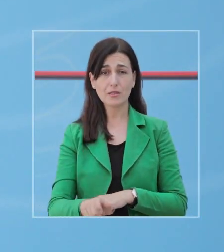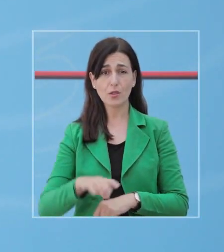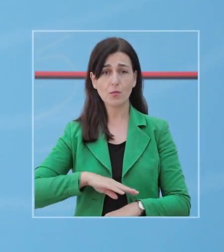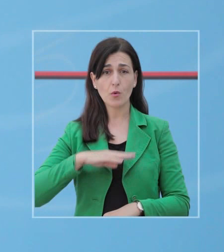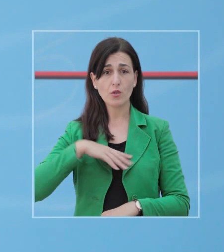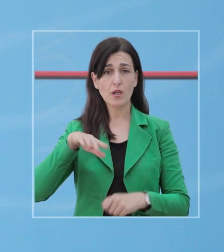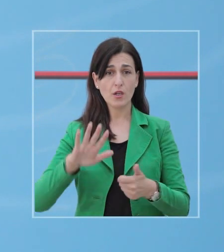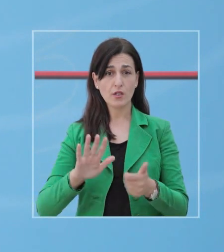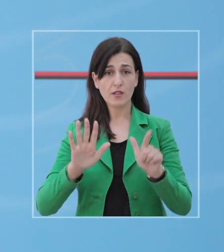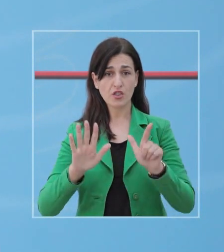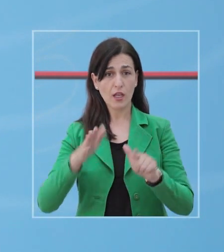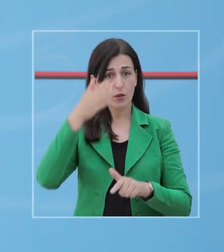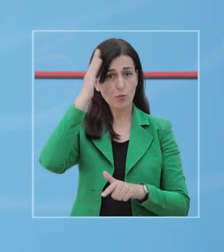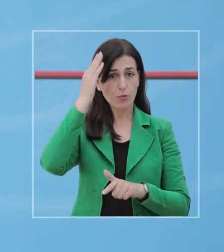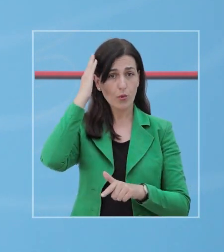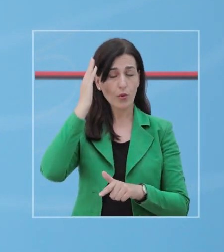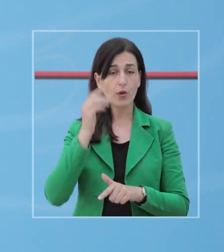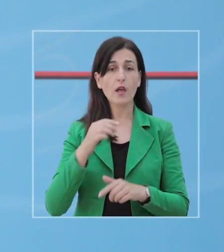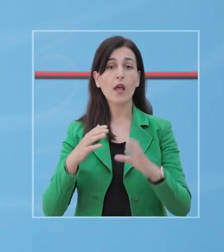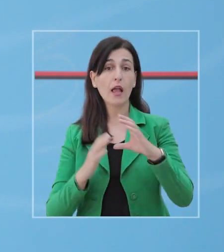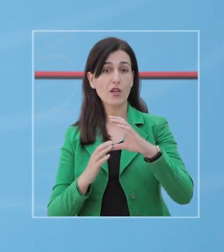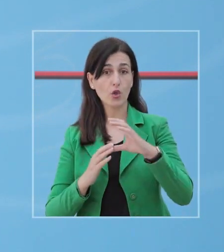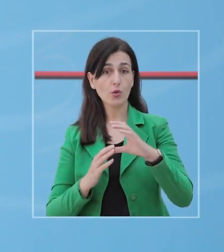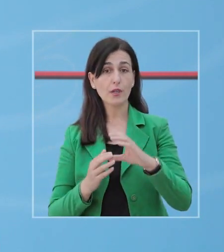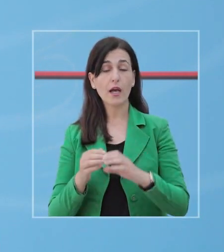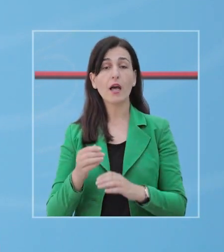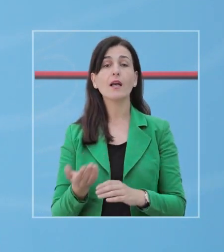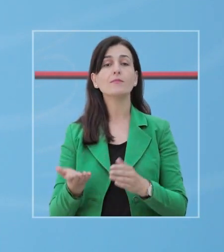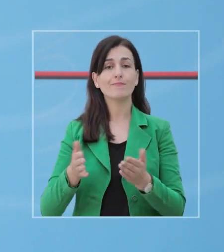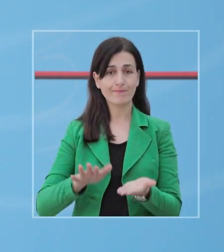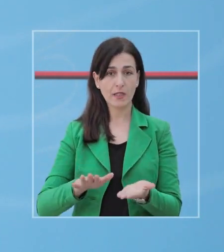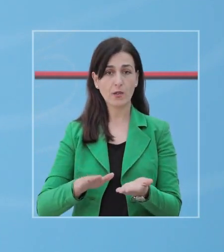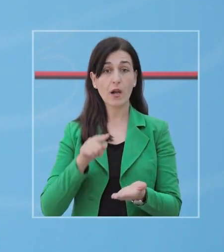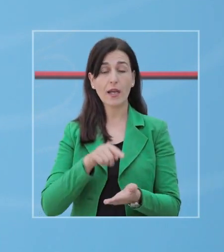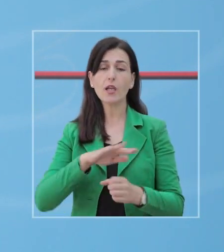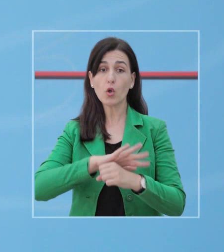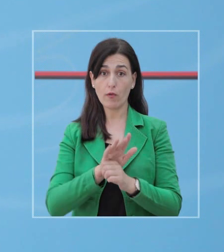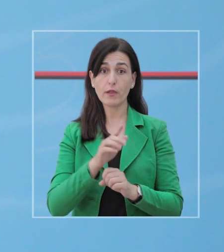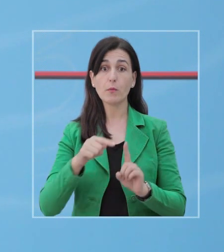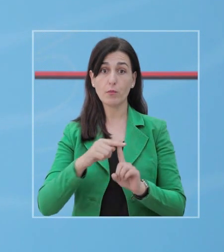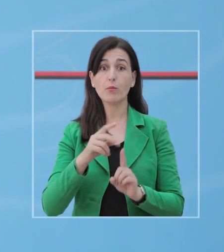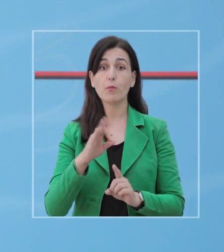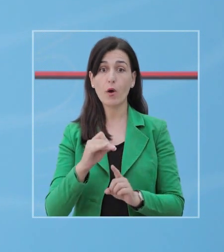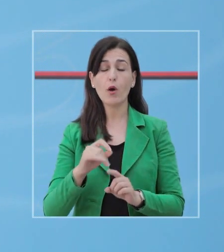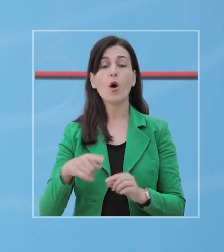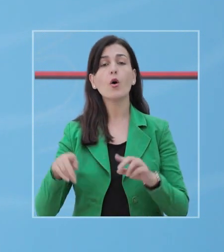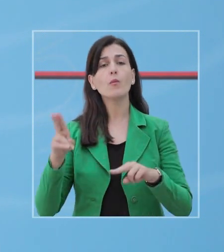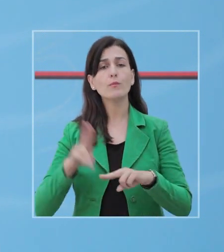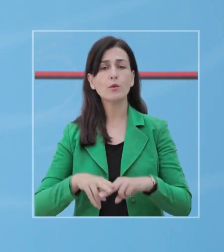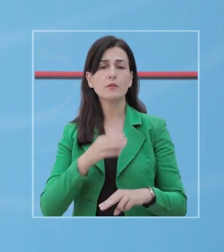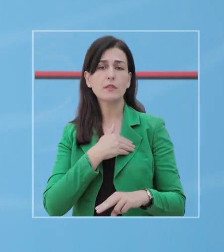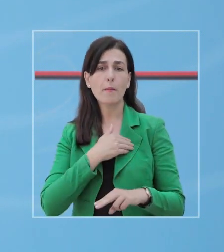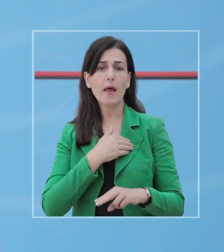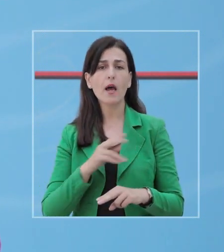vjeqar nga Shkodra, i konfirmuar pozitiv me COVID-19, i cili vuan të nga insuficienca kardiake dhe së mundit të tjera